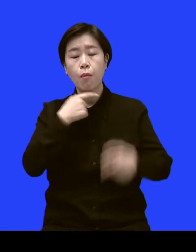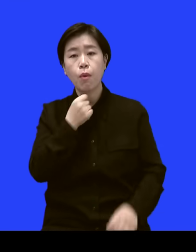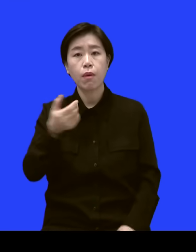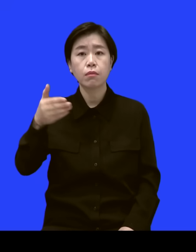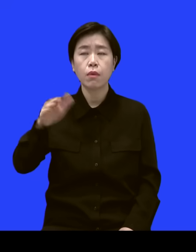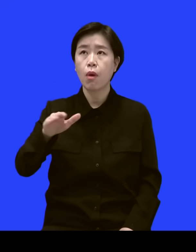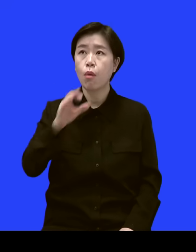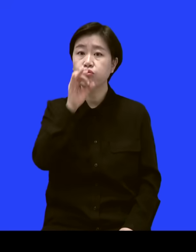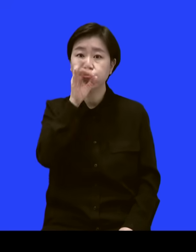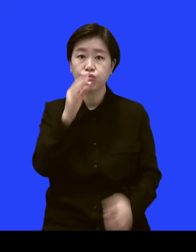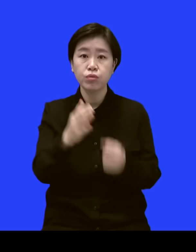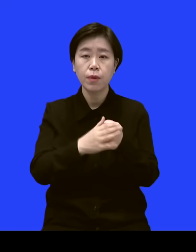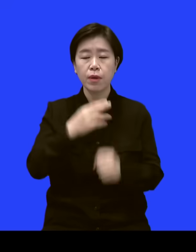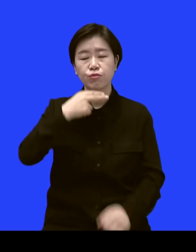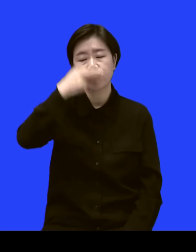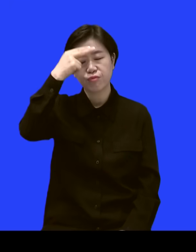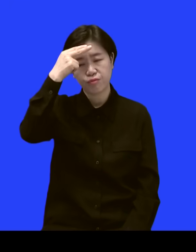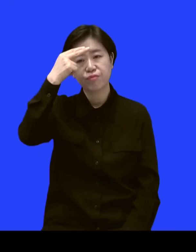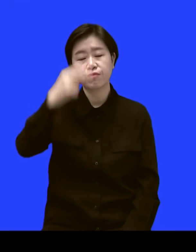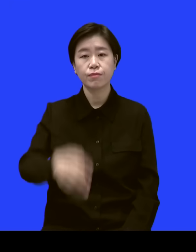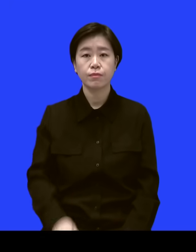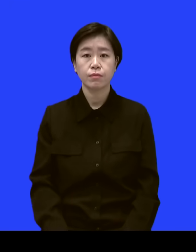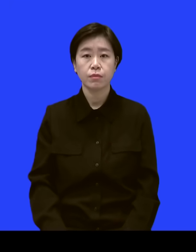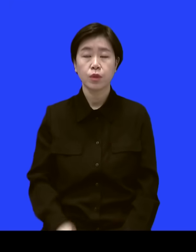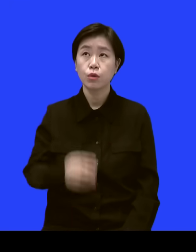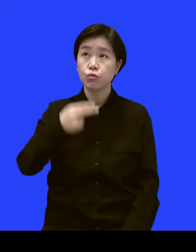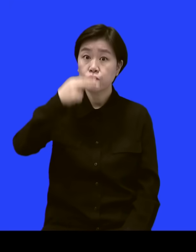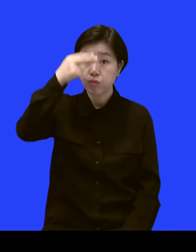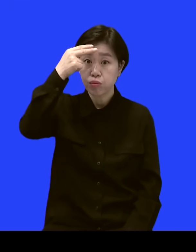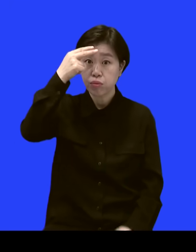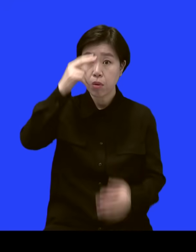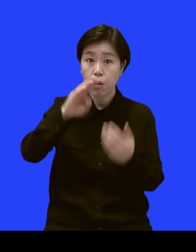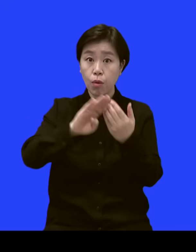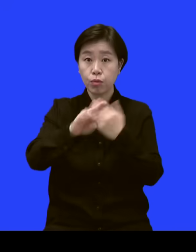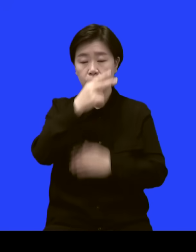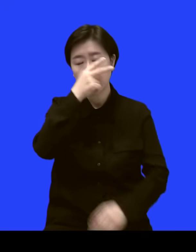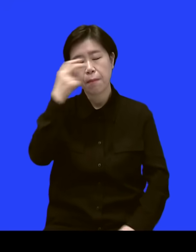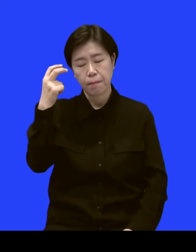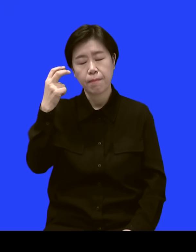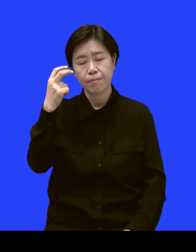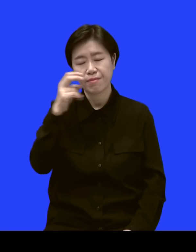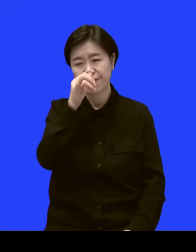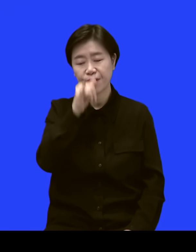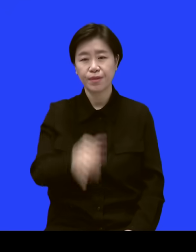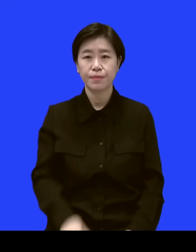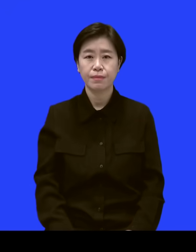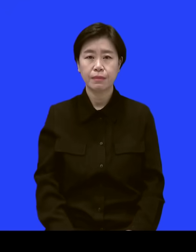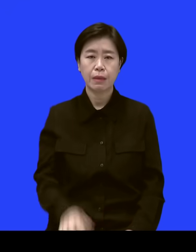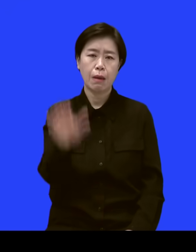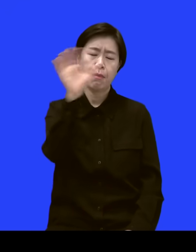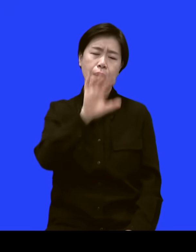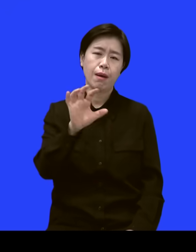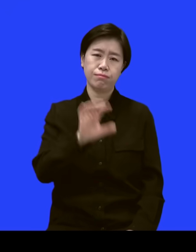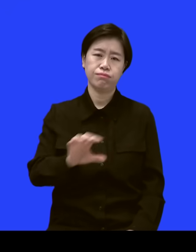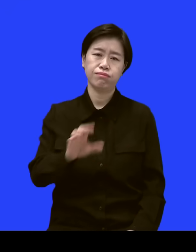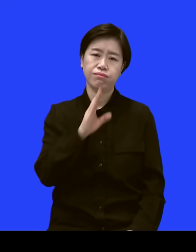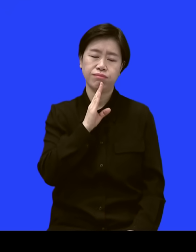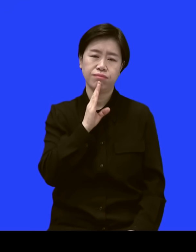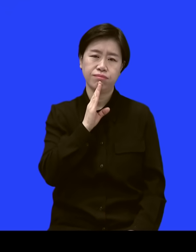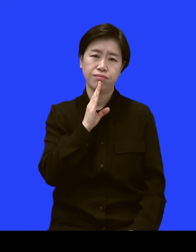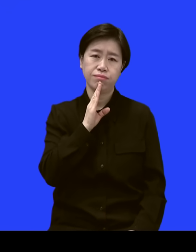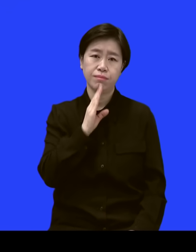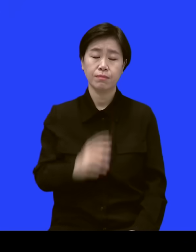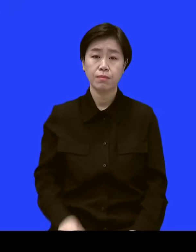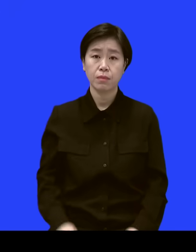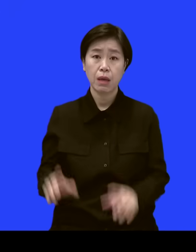싶으니까 술을 먹기 시작한 거예요, 혼자서. 예. 술을 좀 먹으면은 잠을 좀 편하게 자니까요. 그게 이제 계속 없이 계속 악순환이었던